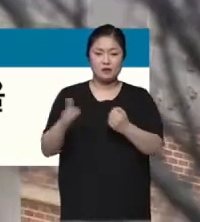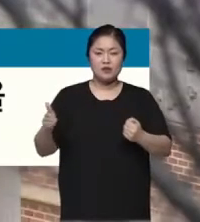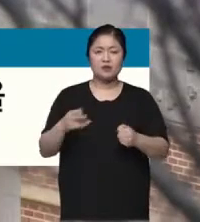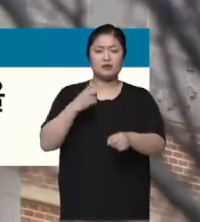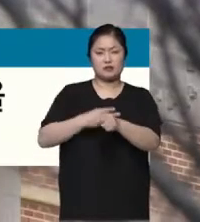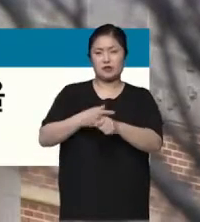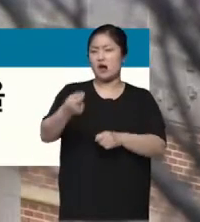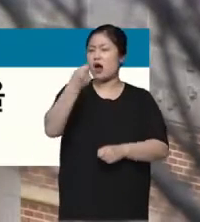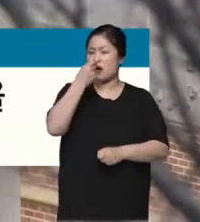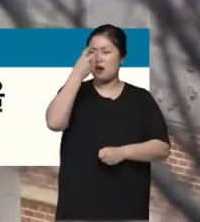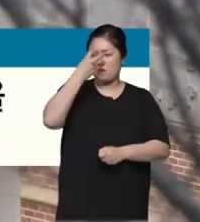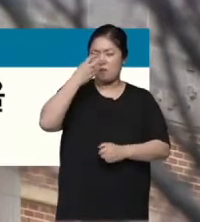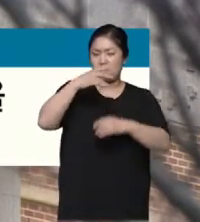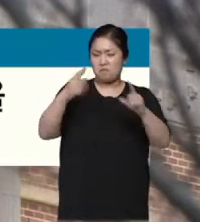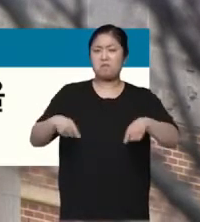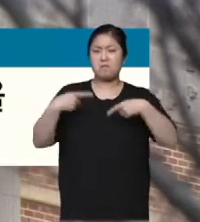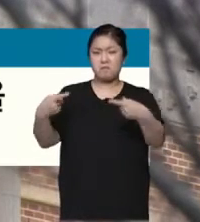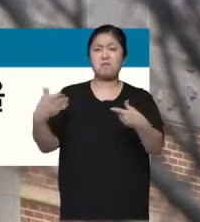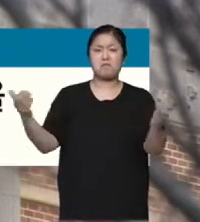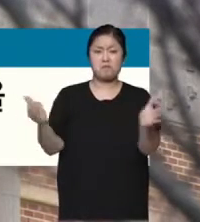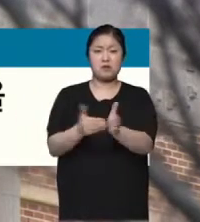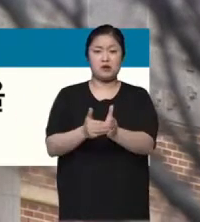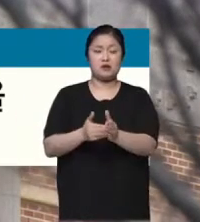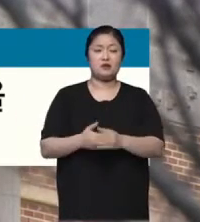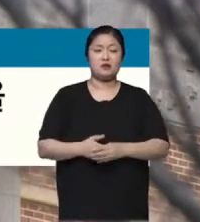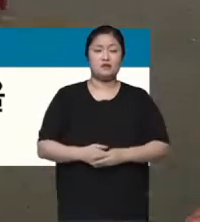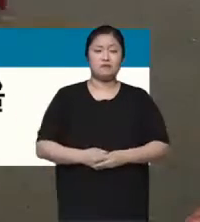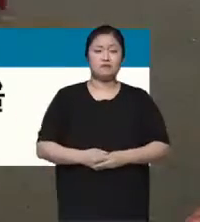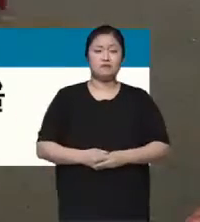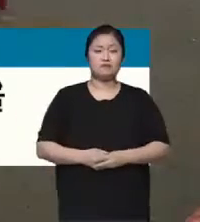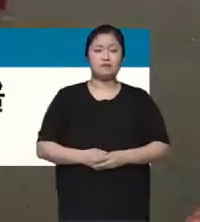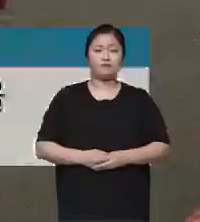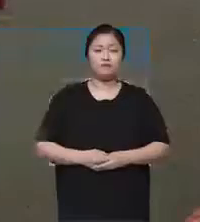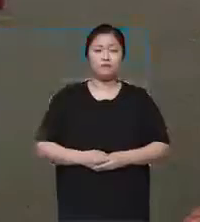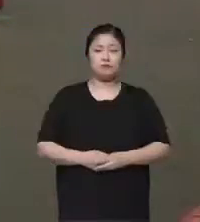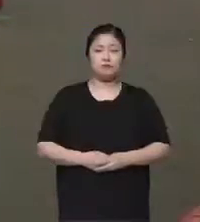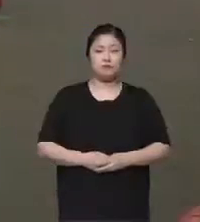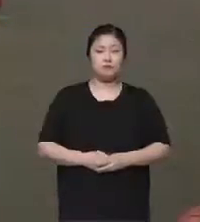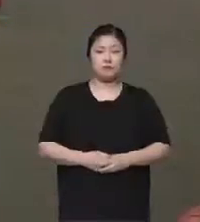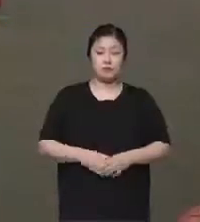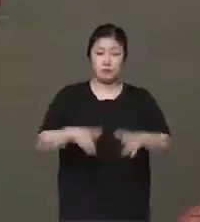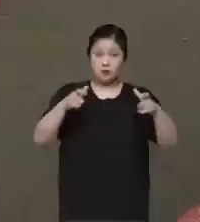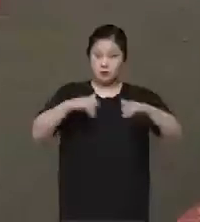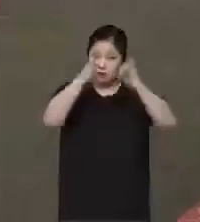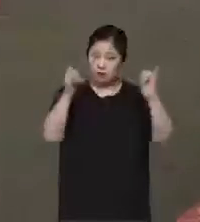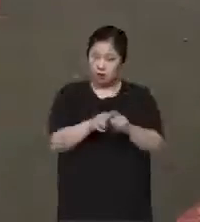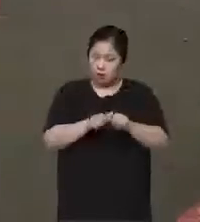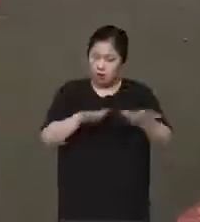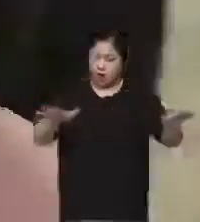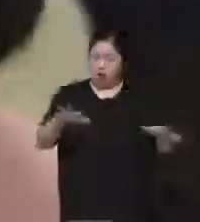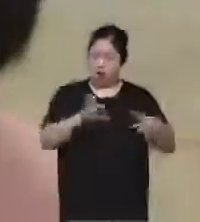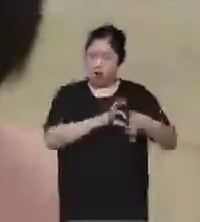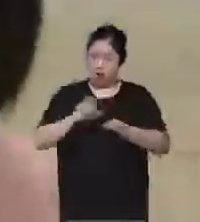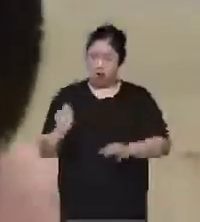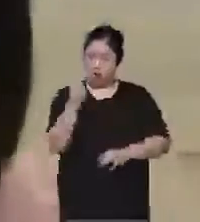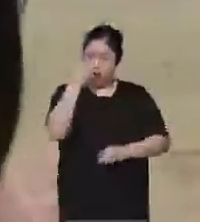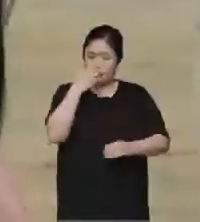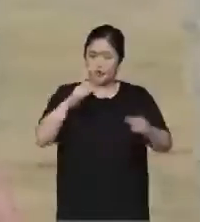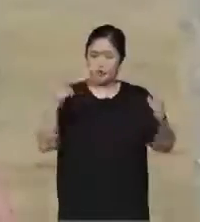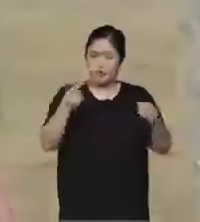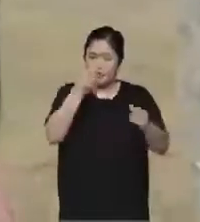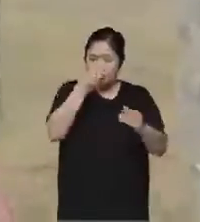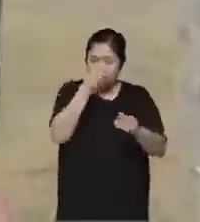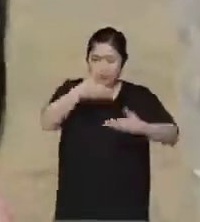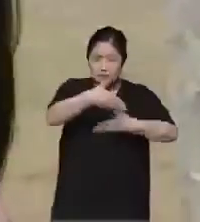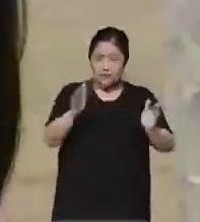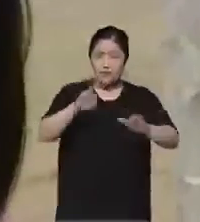학교에서 한 걸로 알고 있어서 그때 담임 선생님 검체 채취하고 검사. 자칫 지역사회 대확산의 고리가 될 수 있었던 밀집